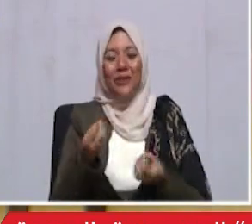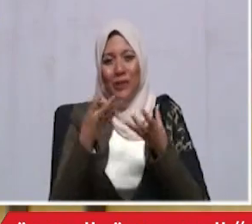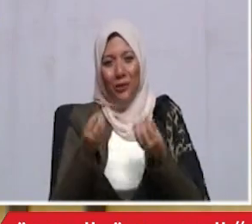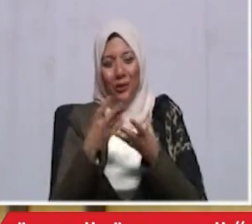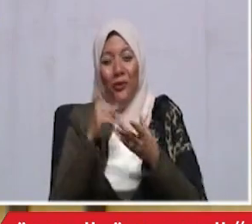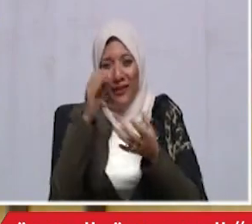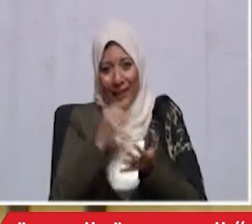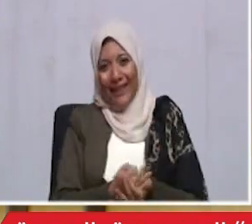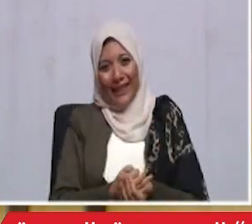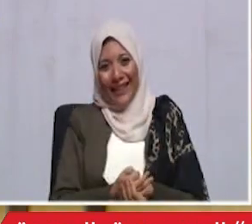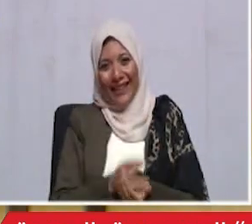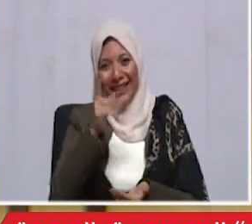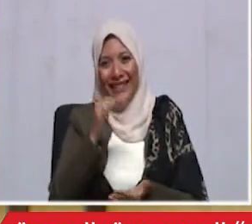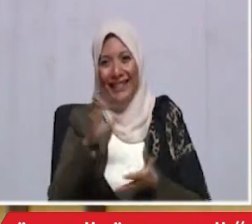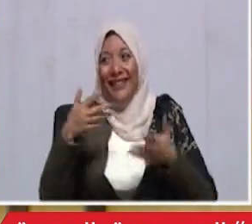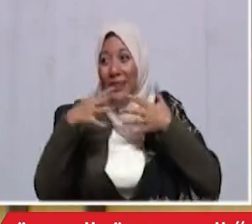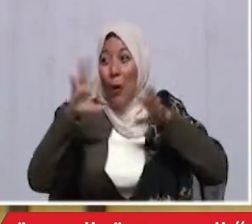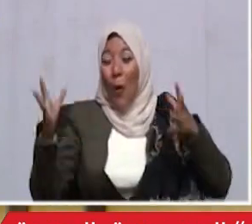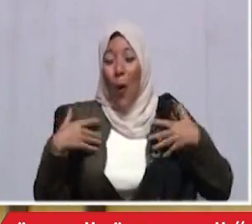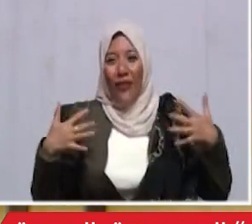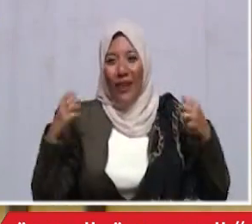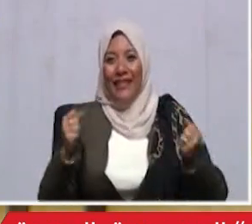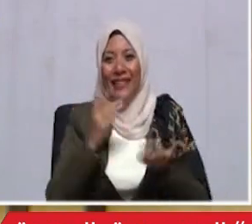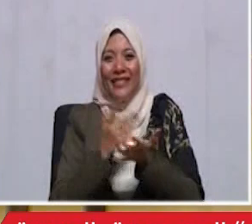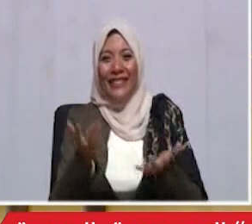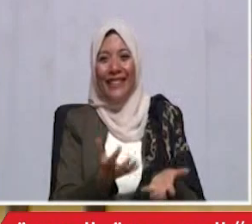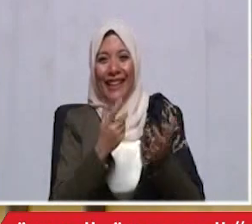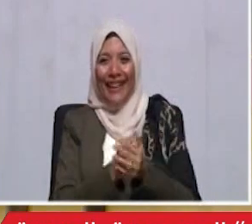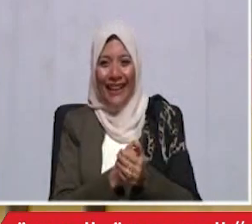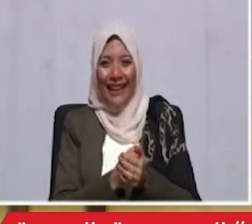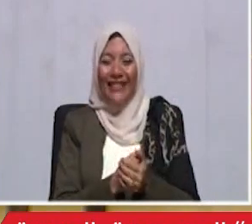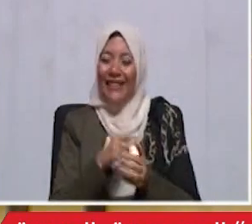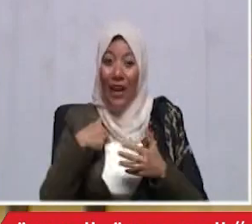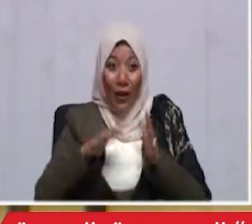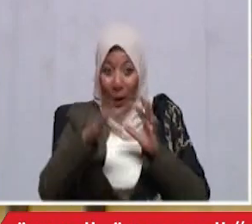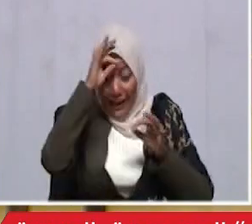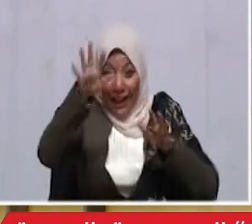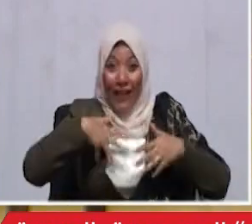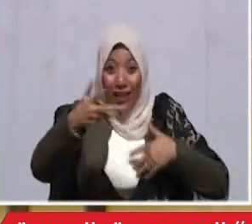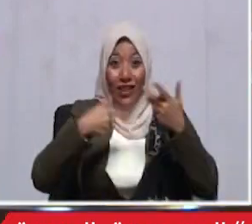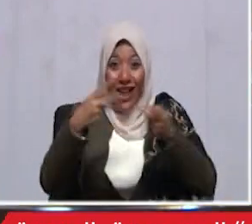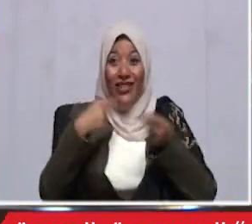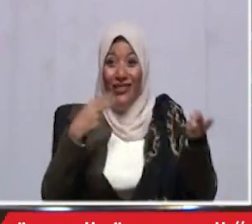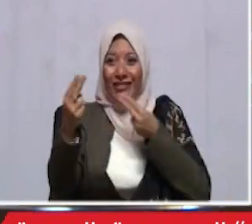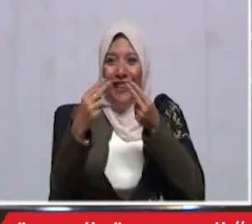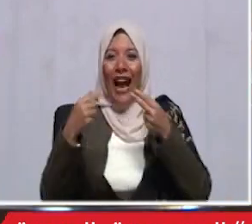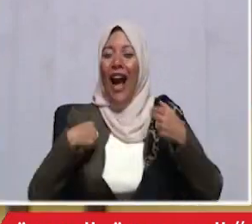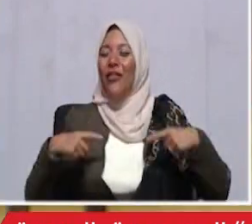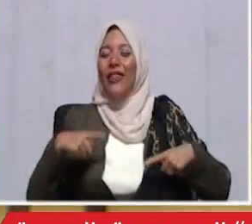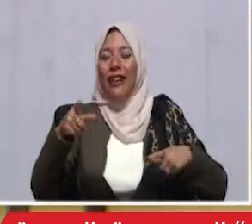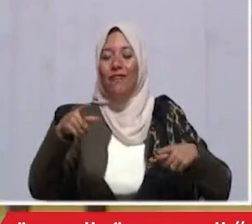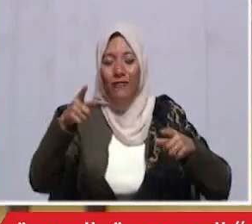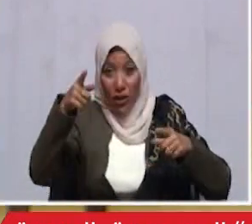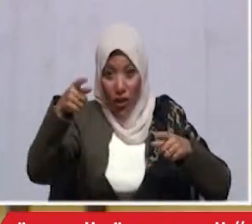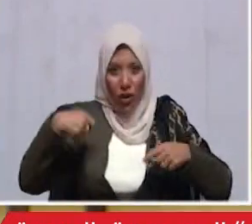يعني يخليك يا كده رب. خلقت لنا بهجه في لا انا المكان، فش سعيده حال قوي قوي ابنك. لما قالوا ان انا هقابل حضرتك، مش قادره اقول لك انا سعيده ده انا قد اللي ايه. اتشرفت والله. الله يخليك